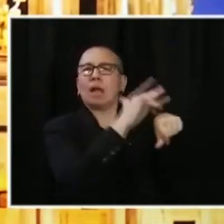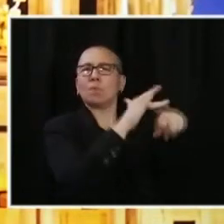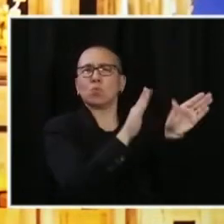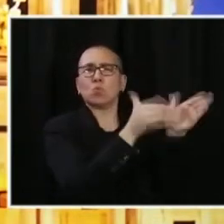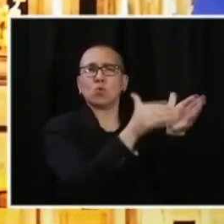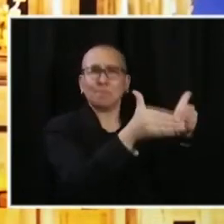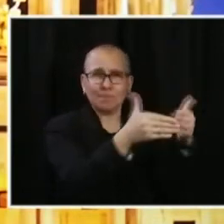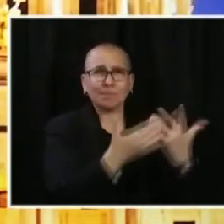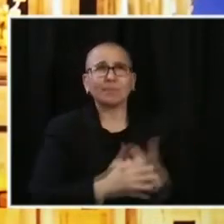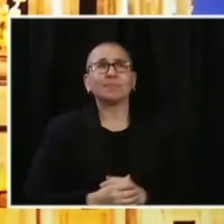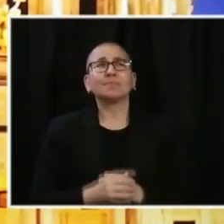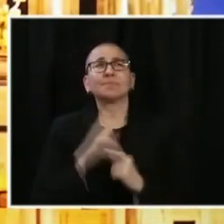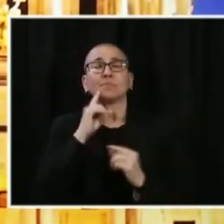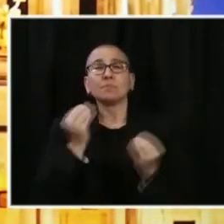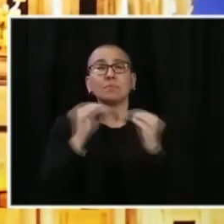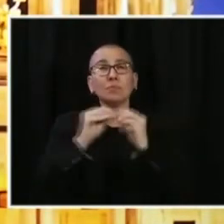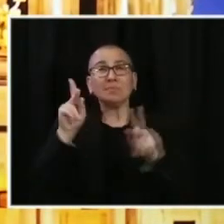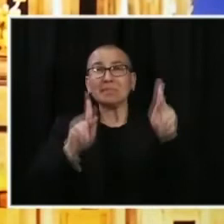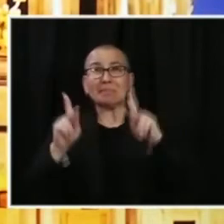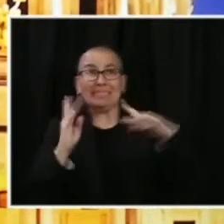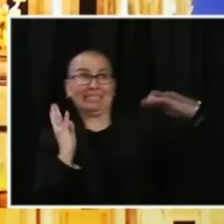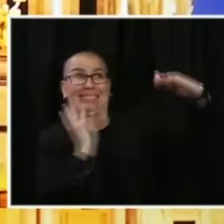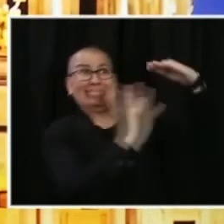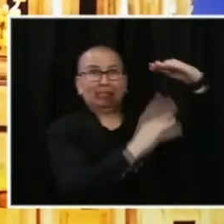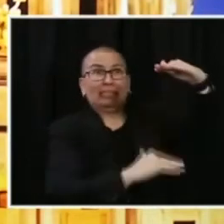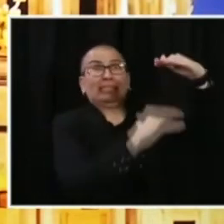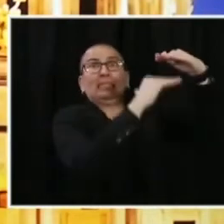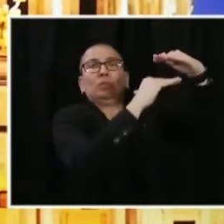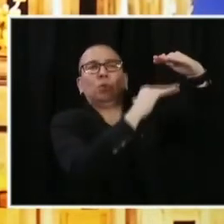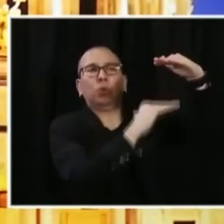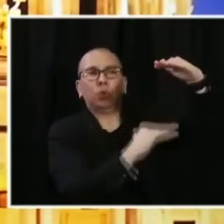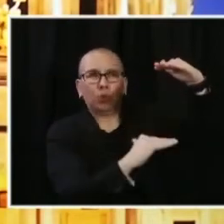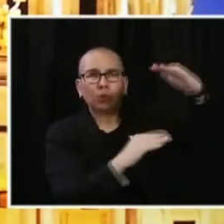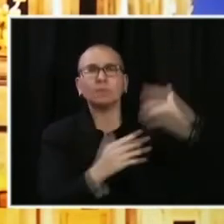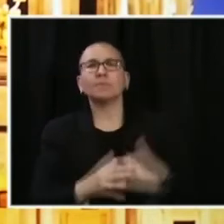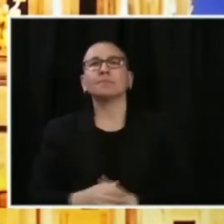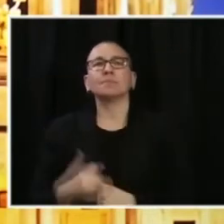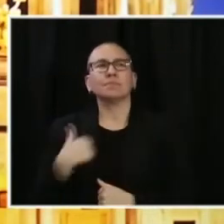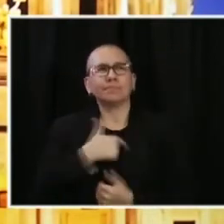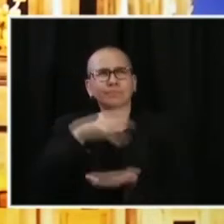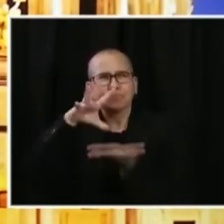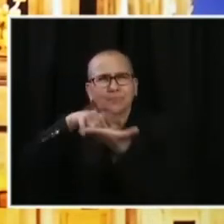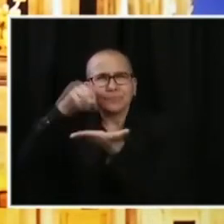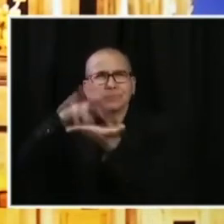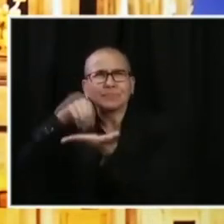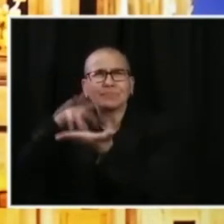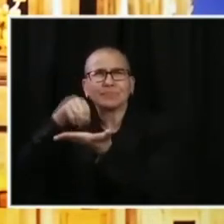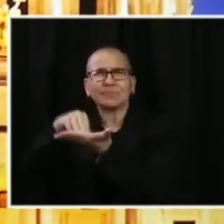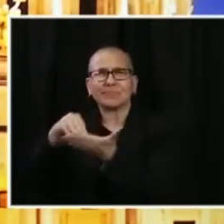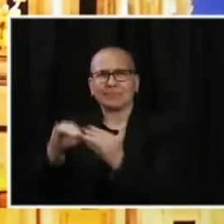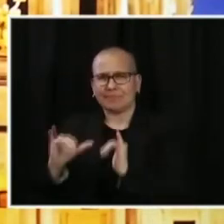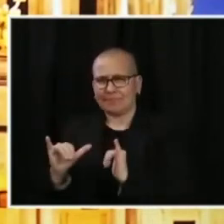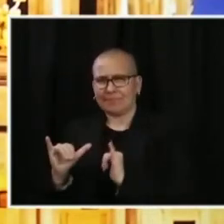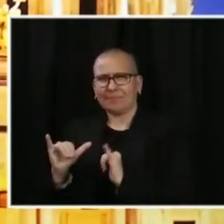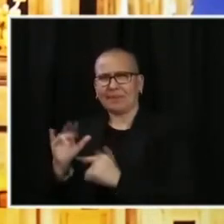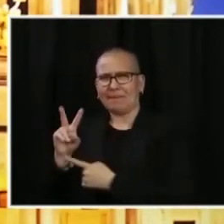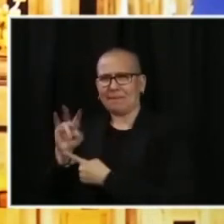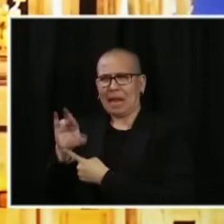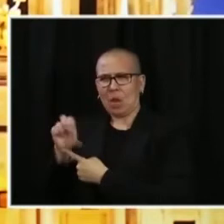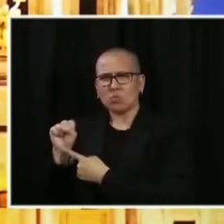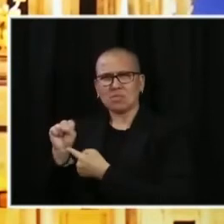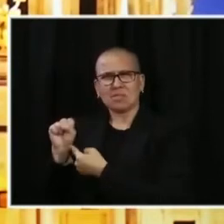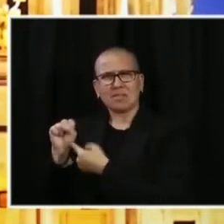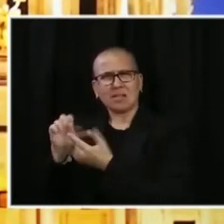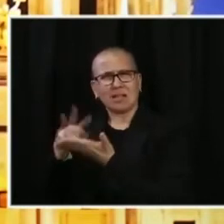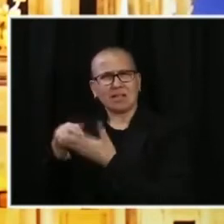hay là bên nhau là một mỗi lúc bị sự là một khó tàu đó cho nên hiểu cũng một món tàu đùa sự để thầu lên